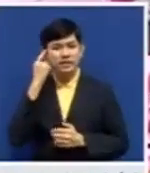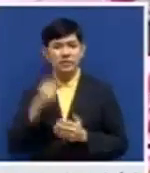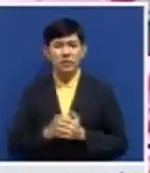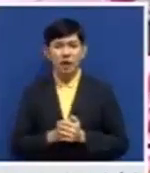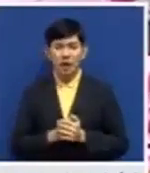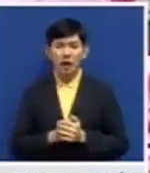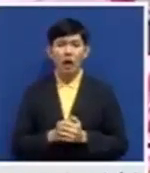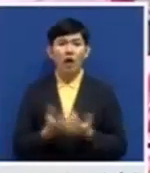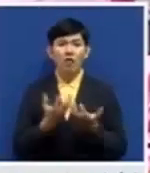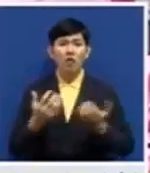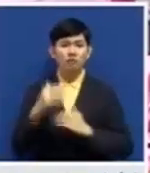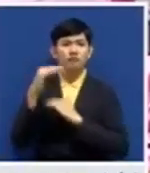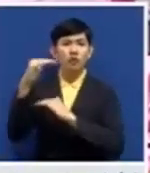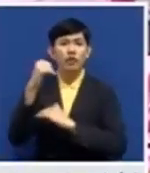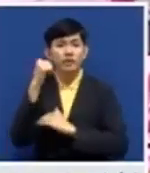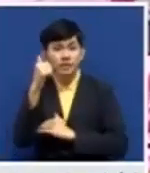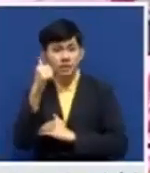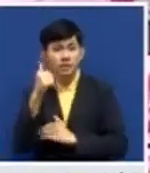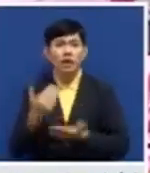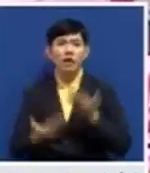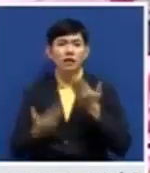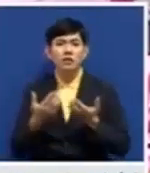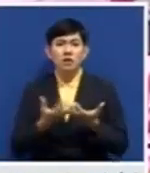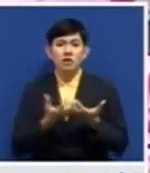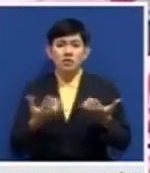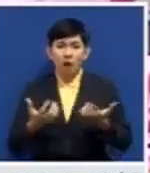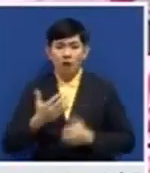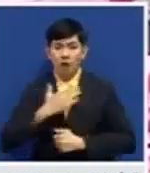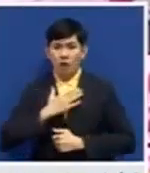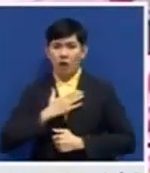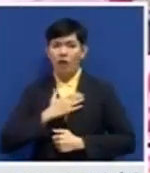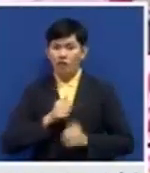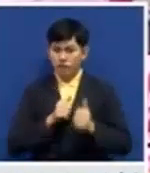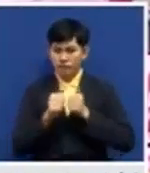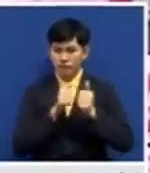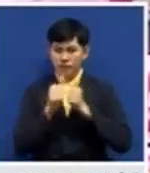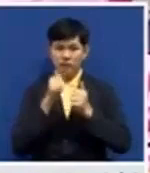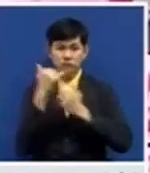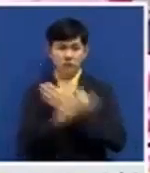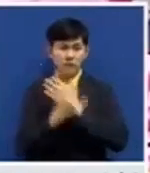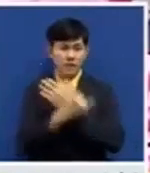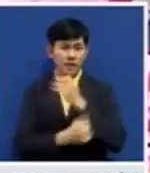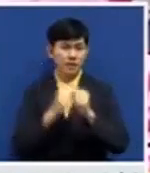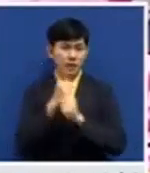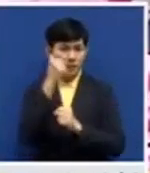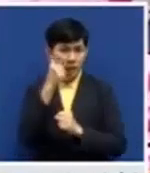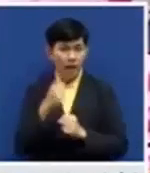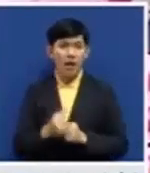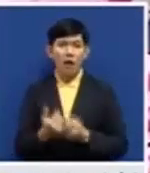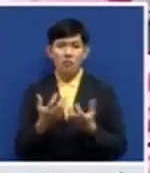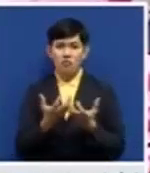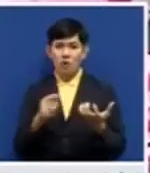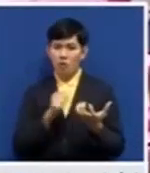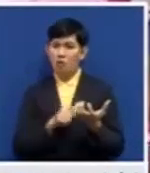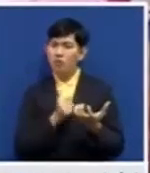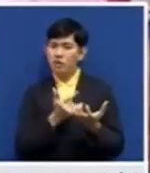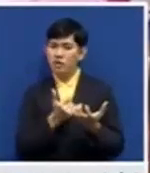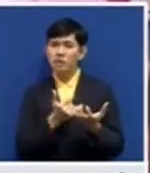ได้ดีทุกอย่างได้ดีสินค้าของเราเนี่ยต้องแข่งขันได้มีมูลค่าที่มันสู้เขา